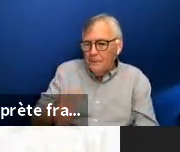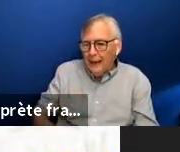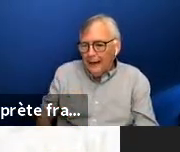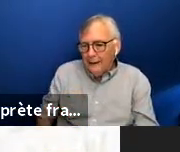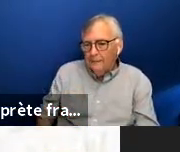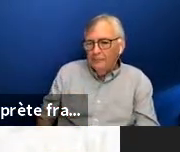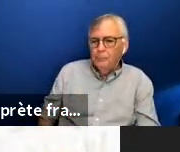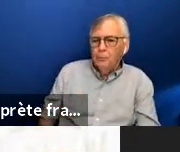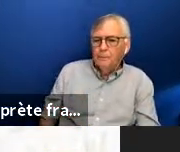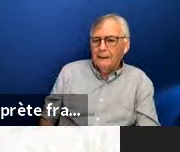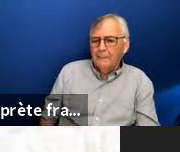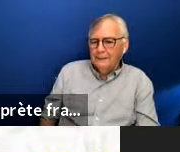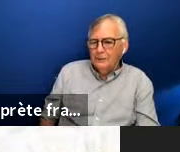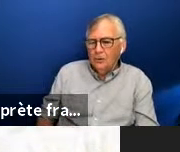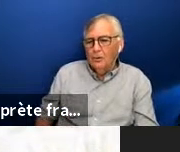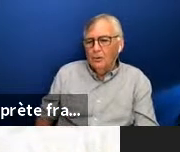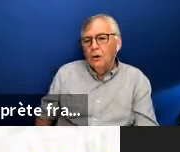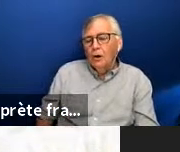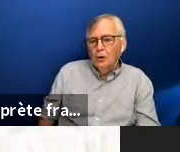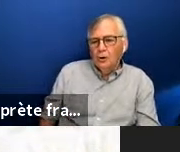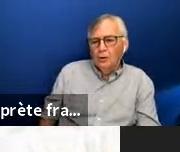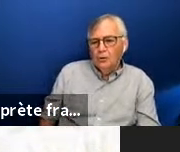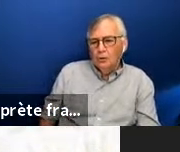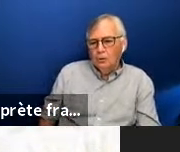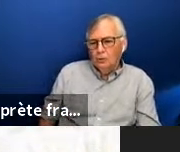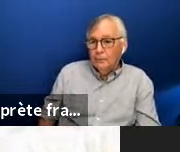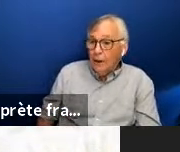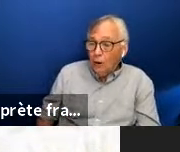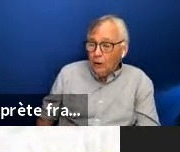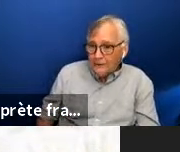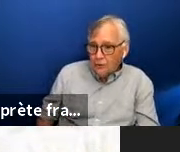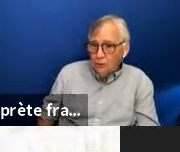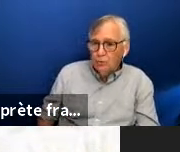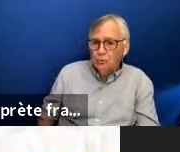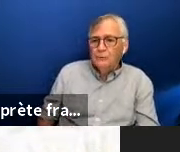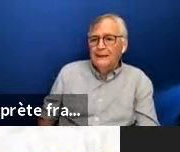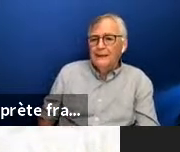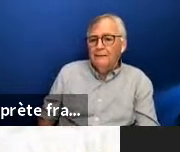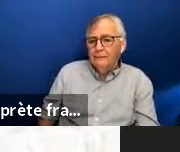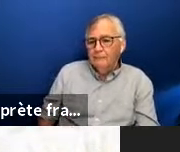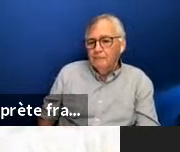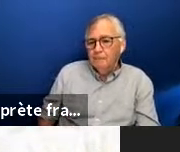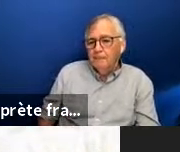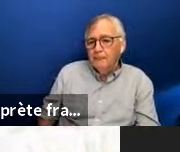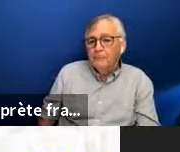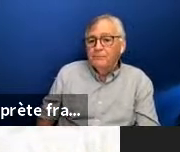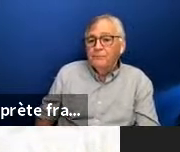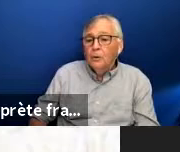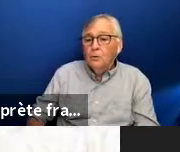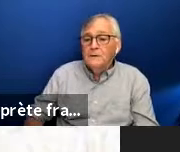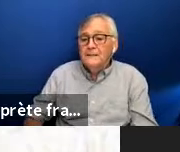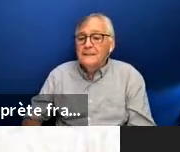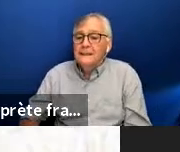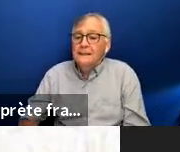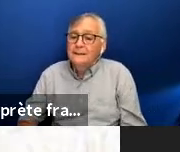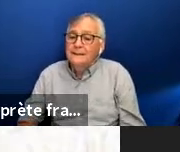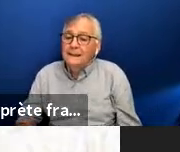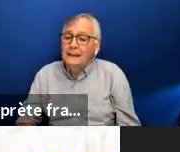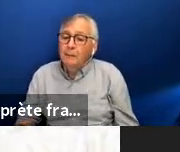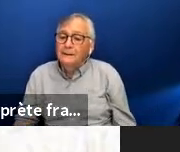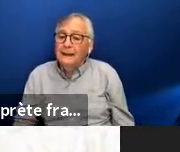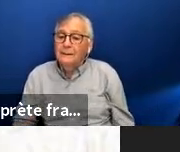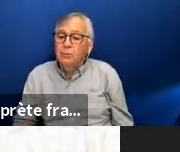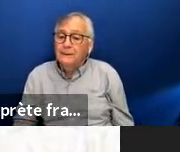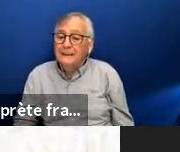la lumière pour permettre une meilleure lecture sous les lèvres. Aussi, c'est ce